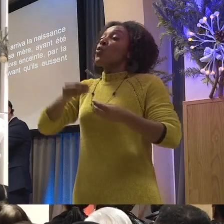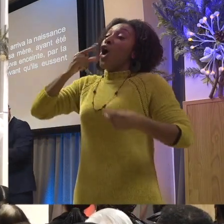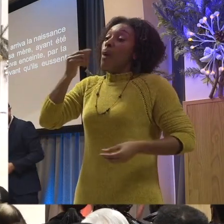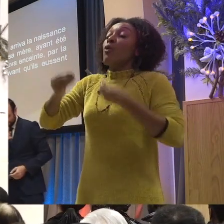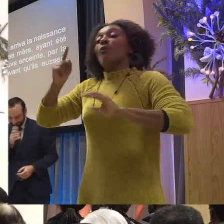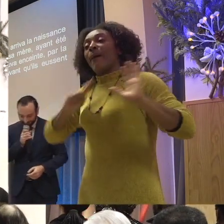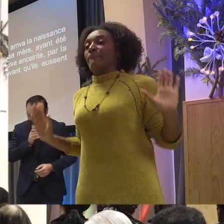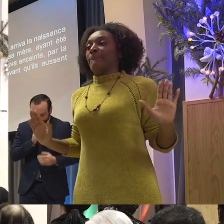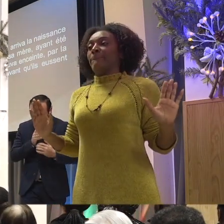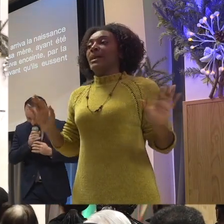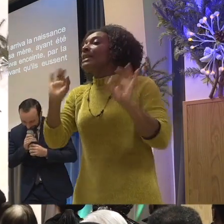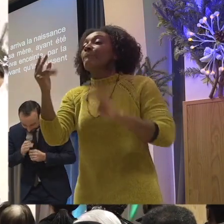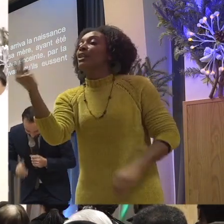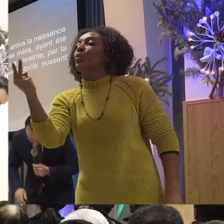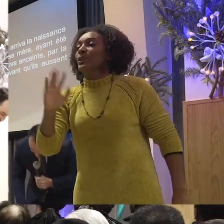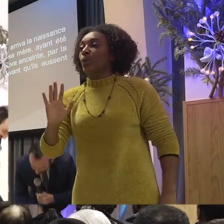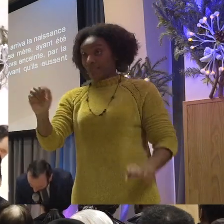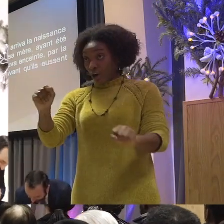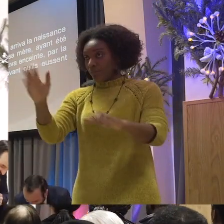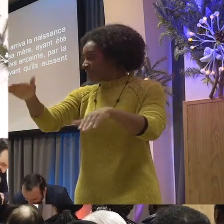femme. Ok? On commence.